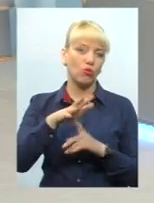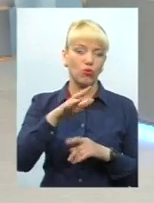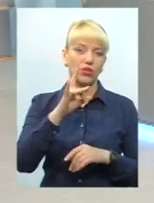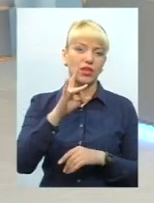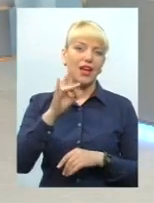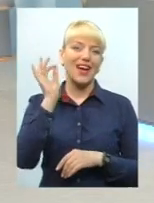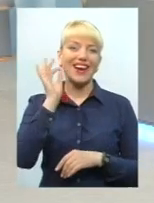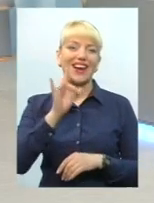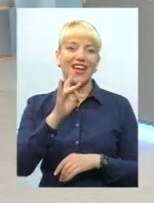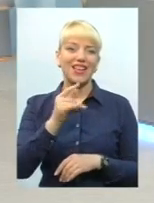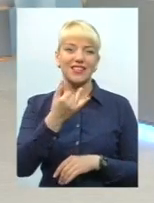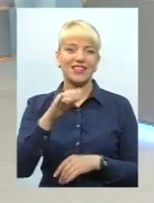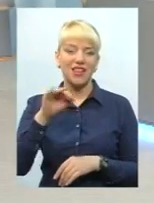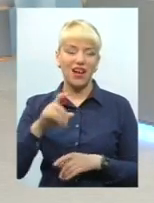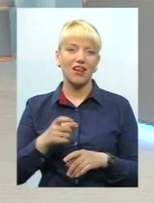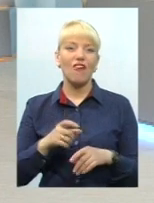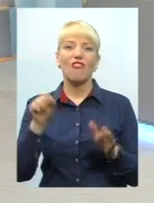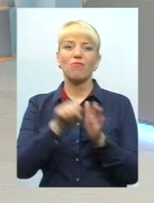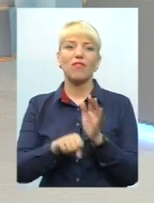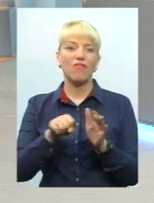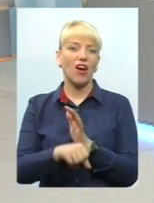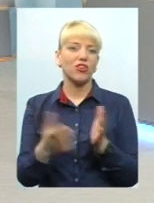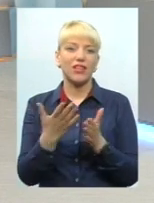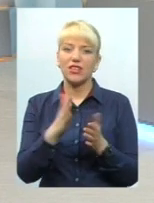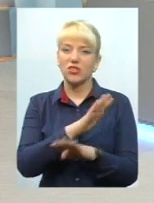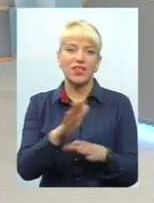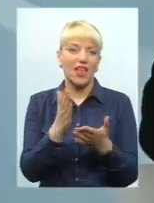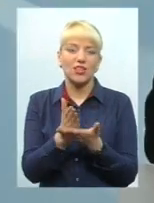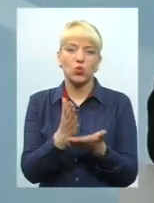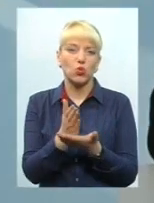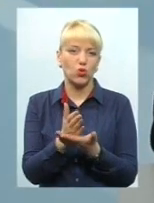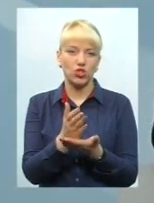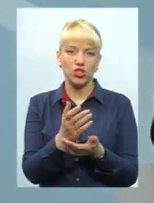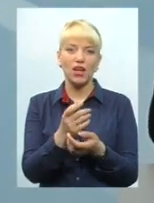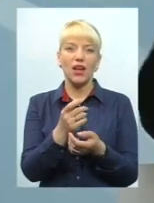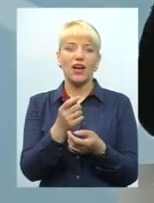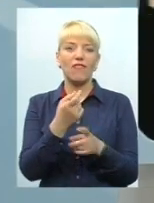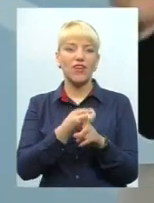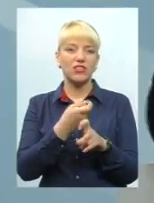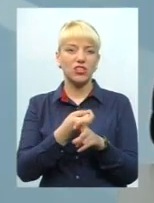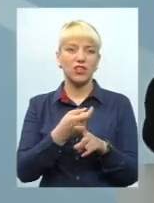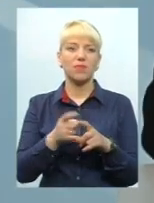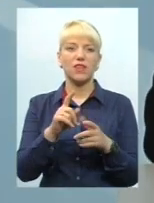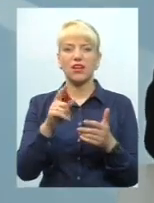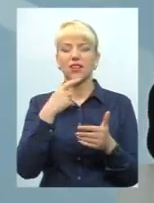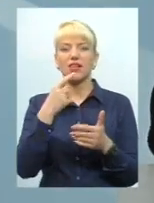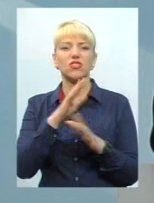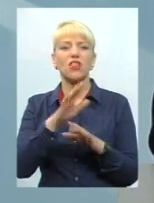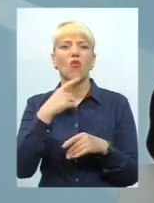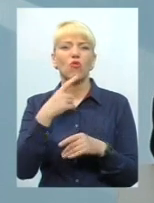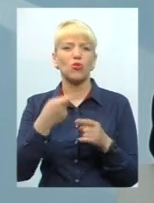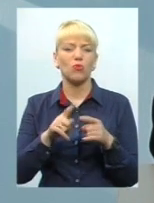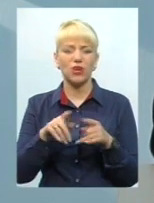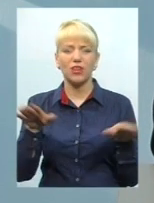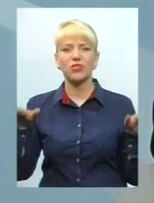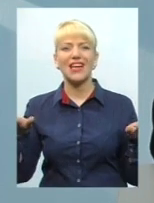там неіснуючих фашистів, які самі придумають, я вже не говорю про те, що їдять там снігурів там і п'ють,